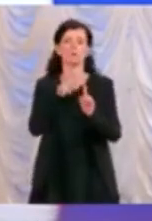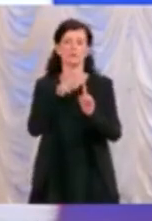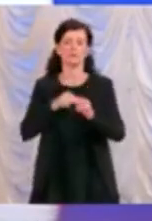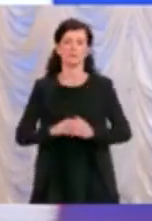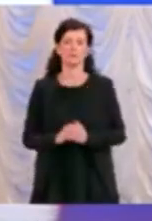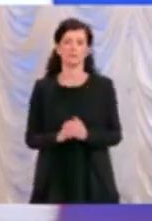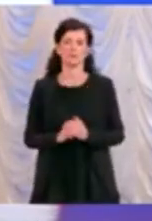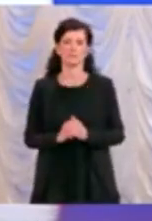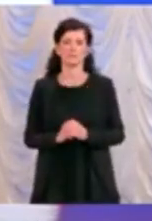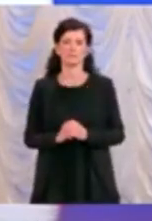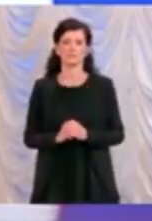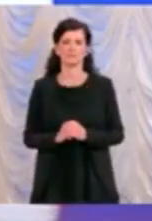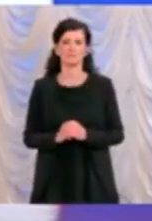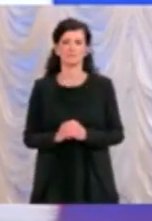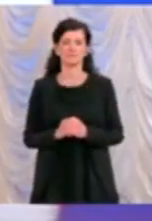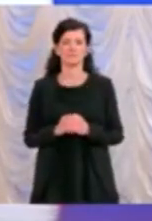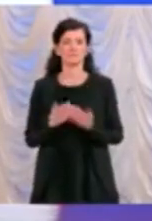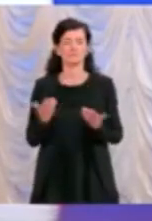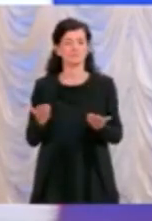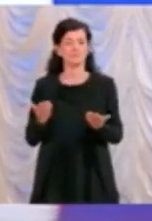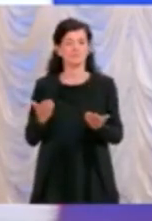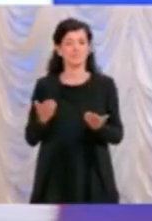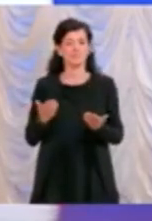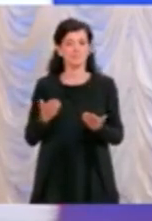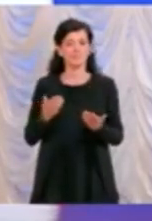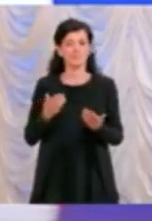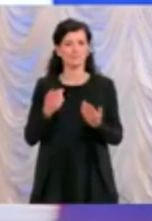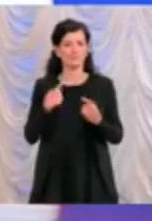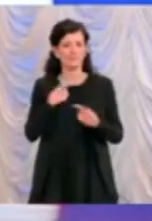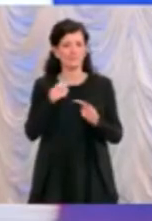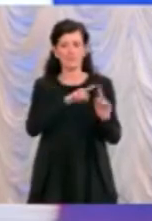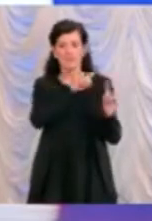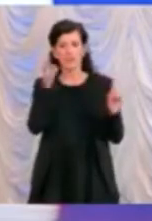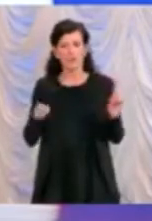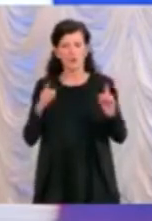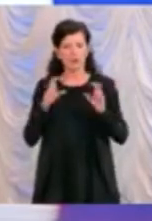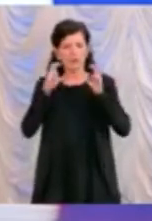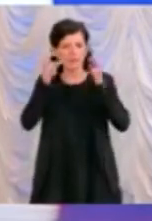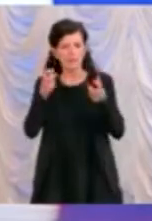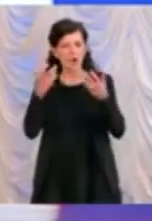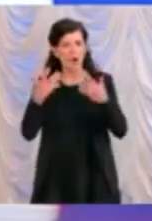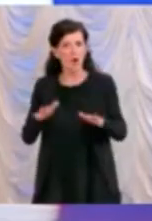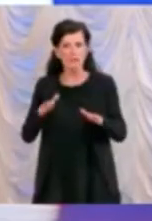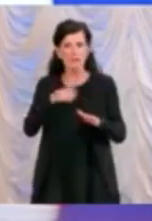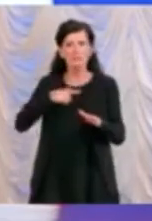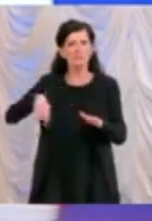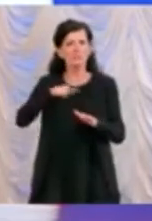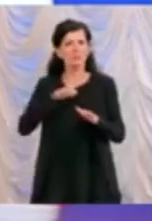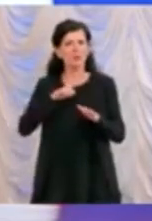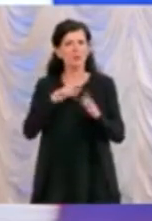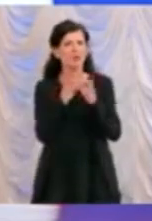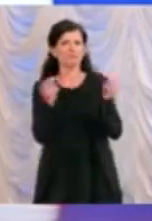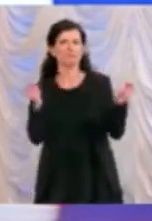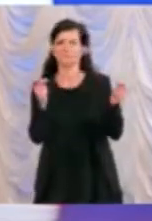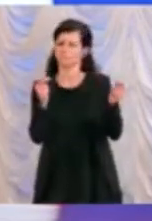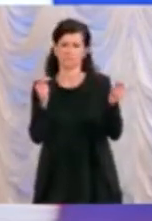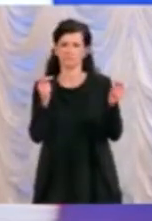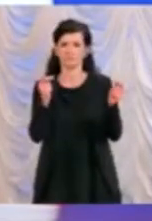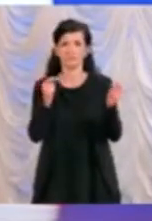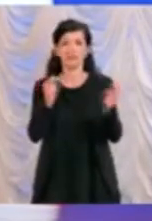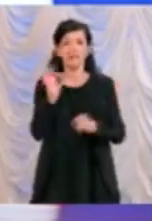non possiamo vanificare gli sforzi sin qui compiuti se noi cedessimo adesso